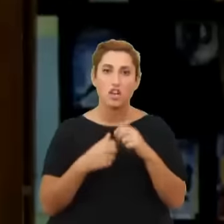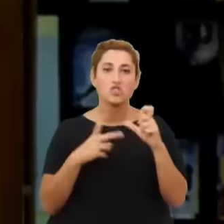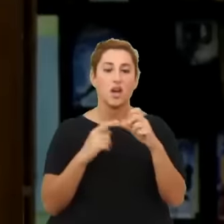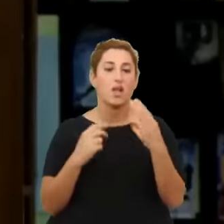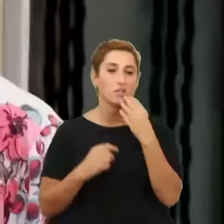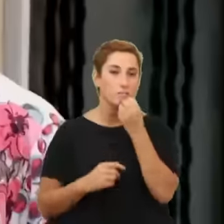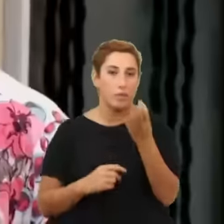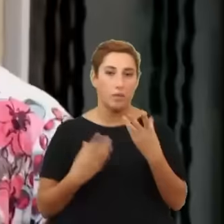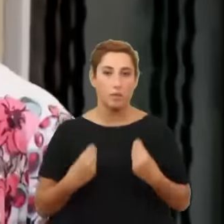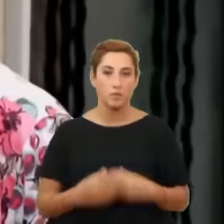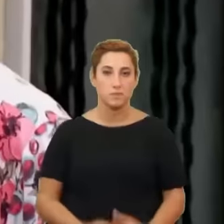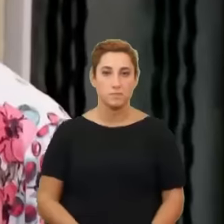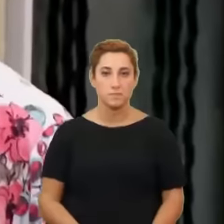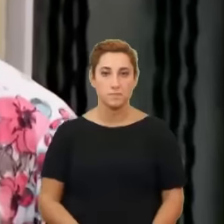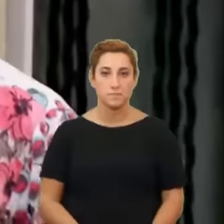Şahin ağzından kaçırdı.